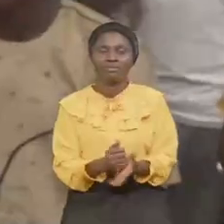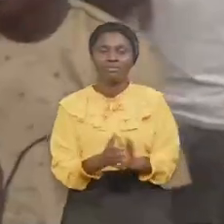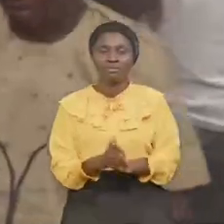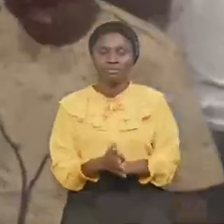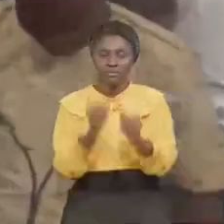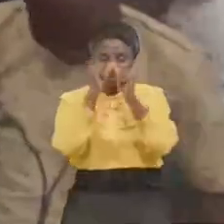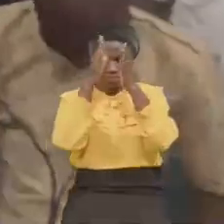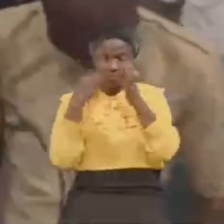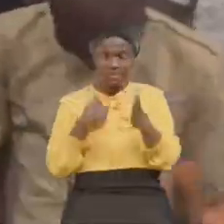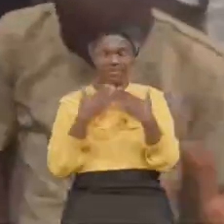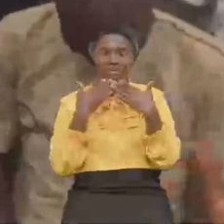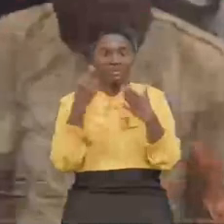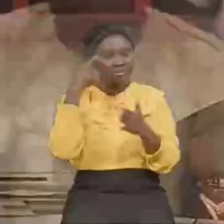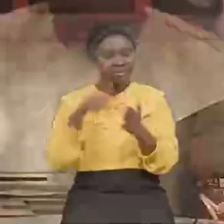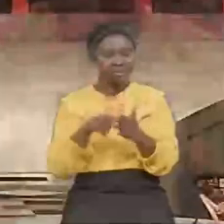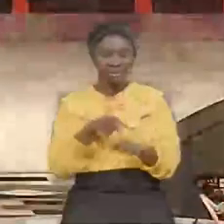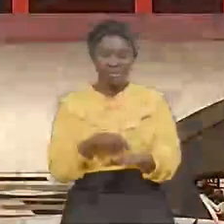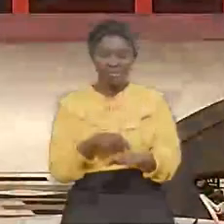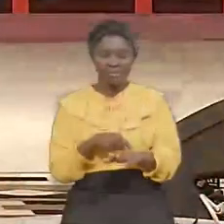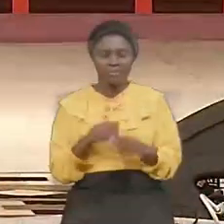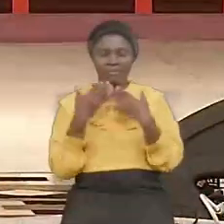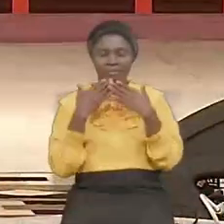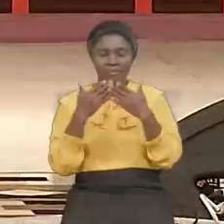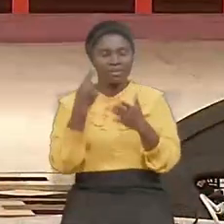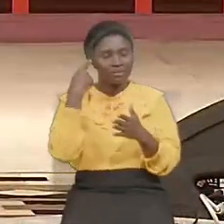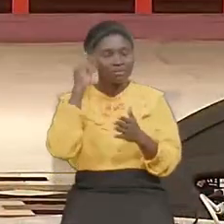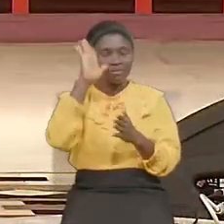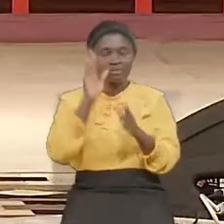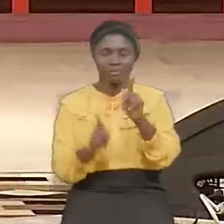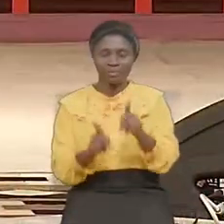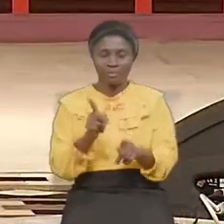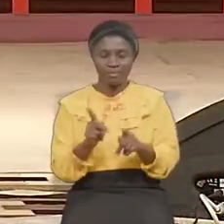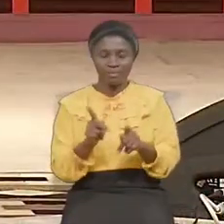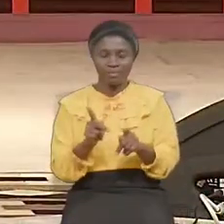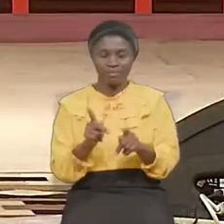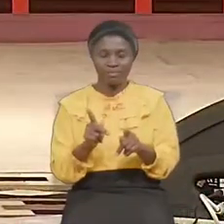Père, nous te remercions pour ce moment. Merci pour ton peuple vivant,